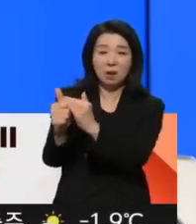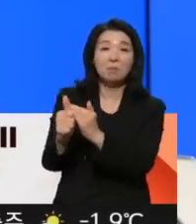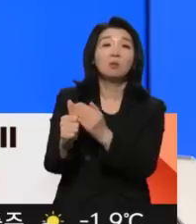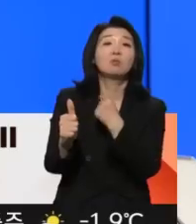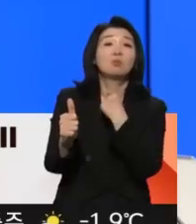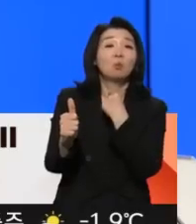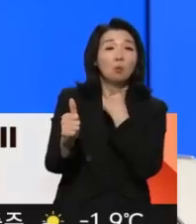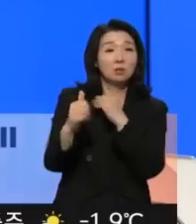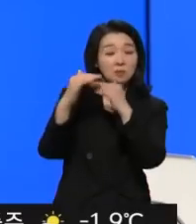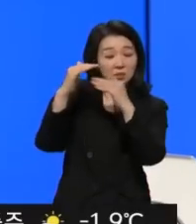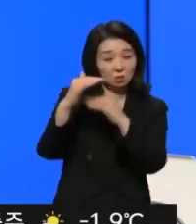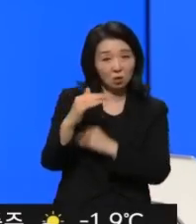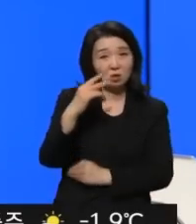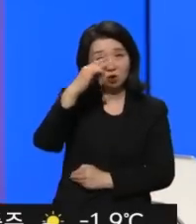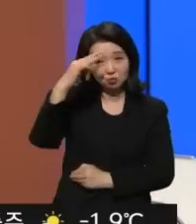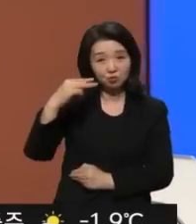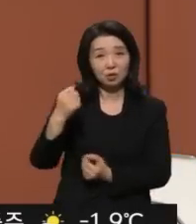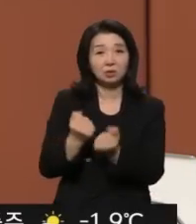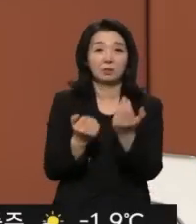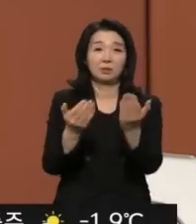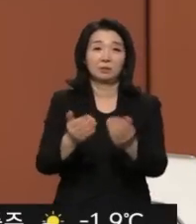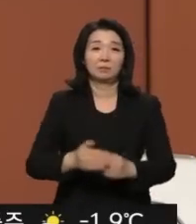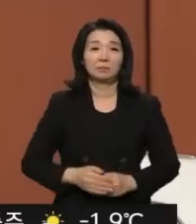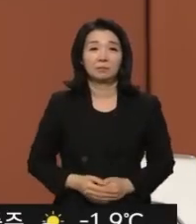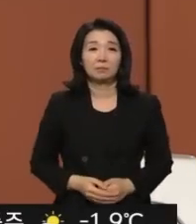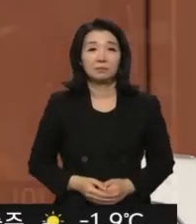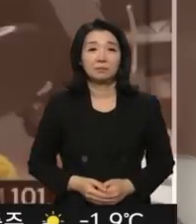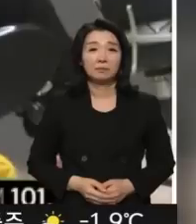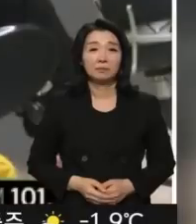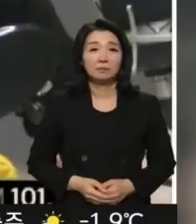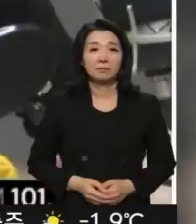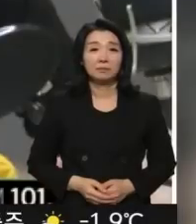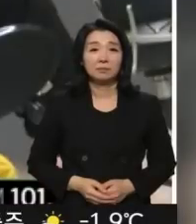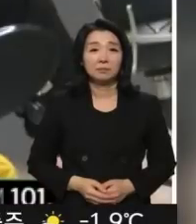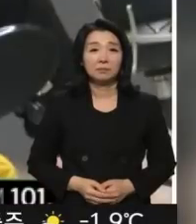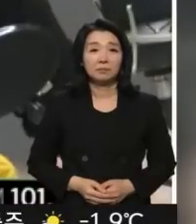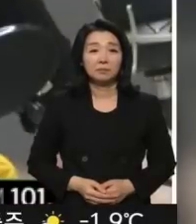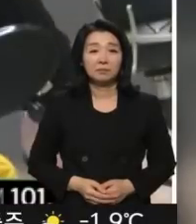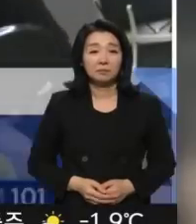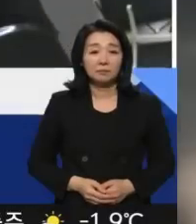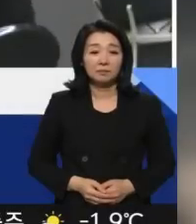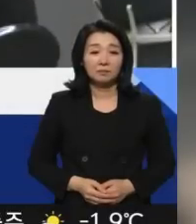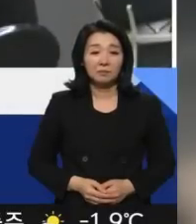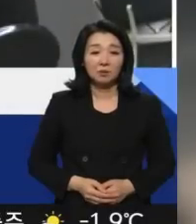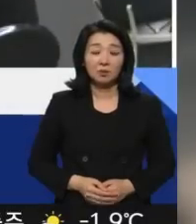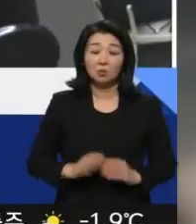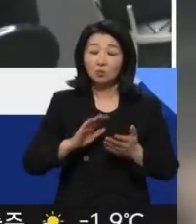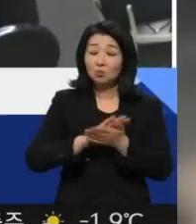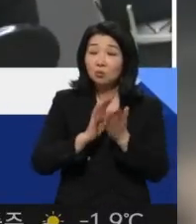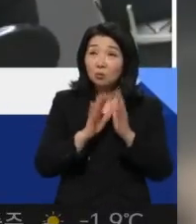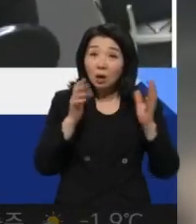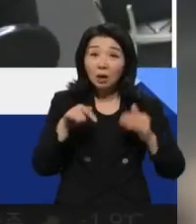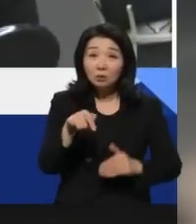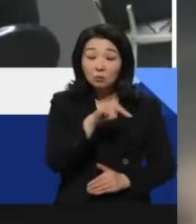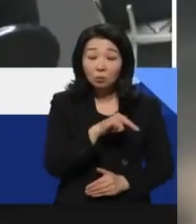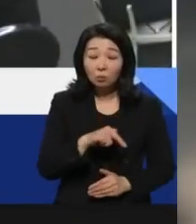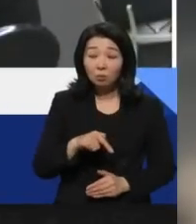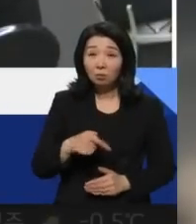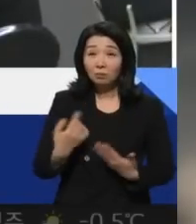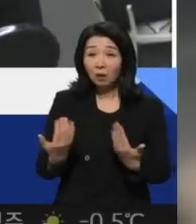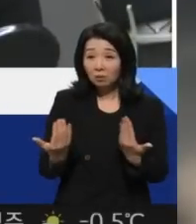요구했는데 관련 소식을 유정아 상황실장이 정리했습니다. 유치원 아이들도 자기한테 당번